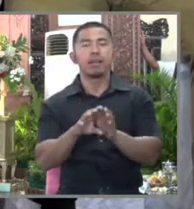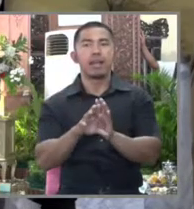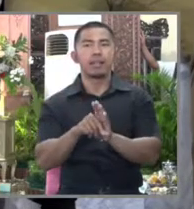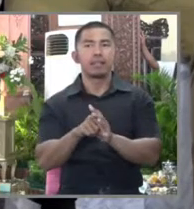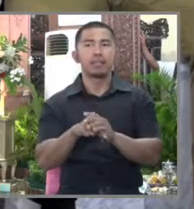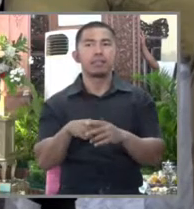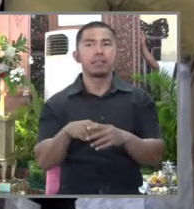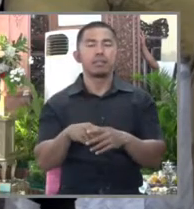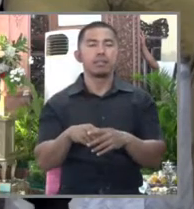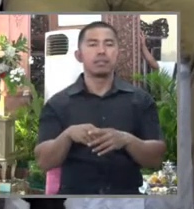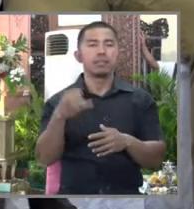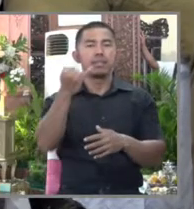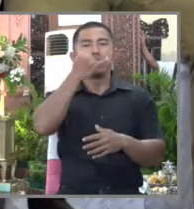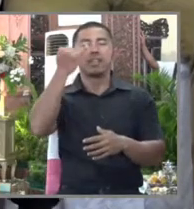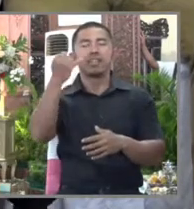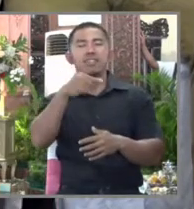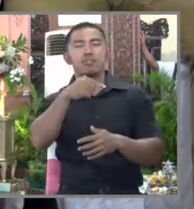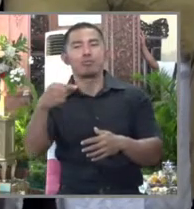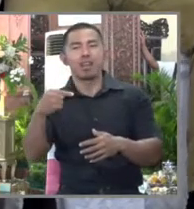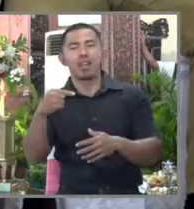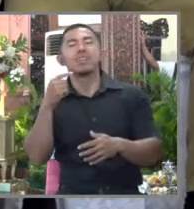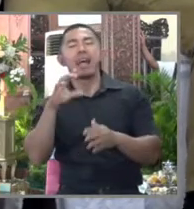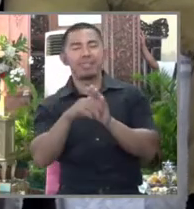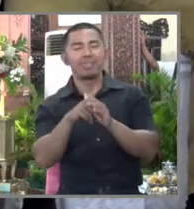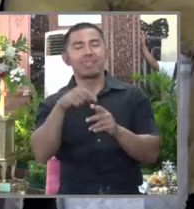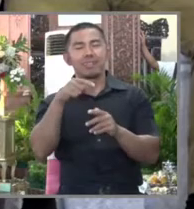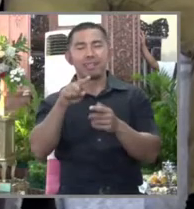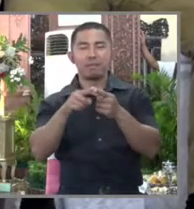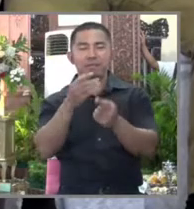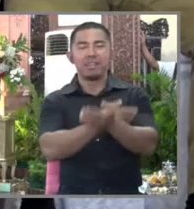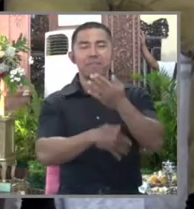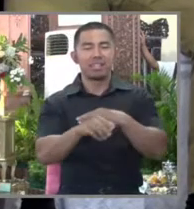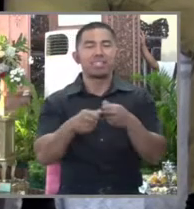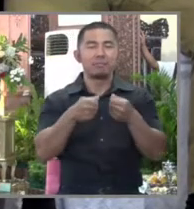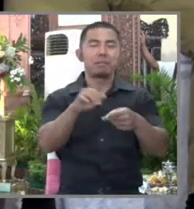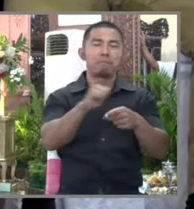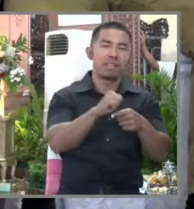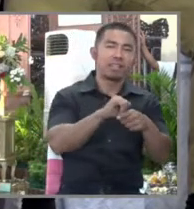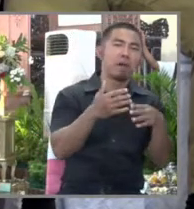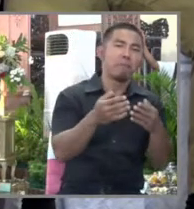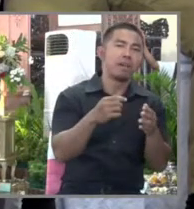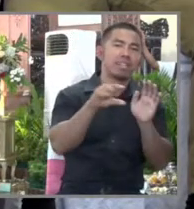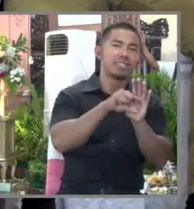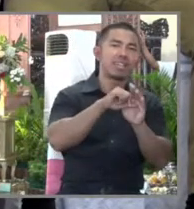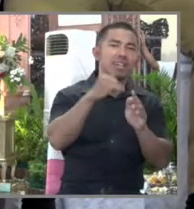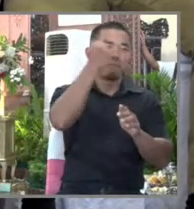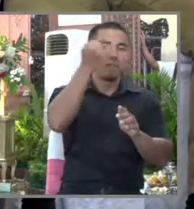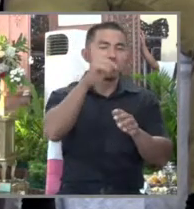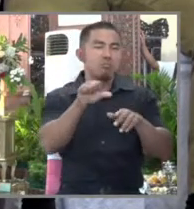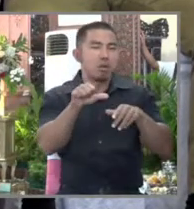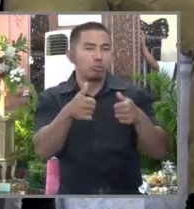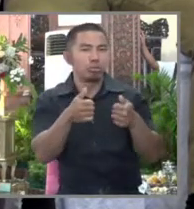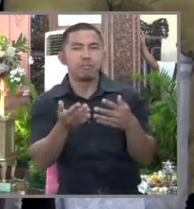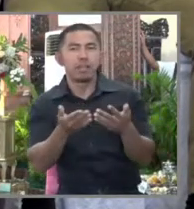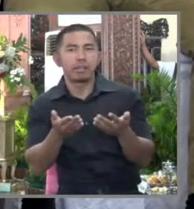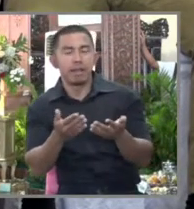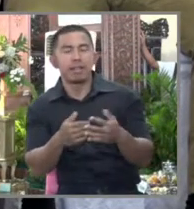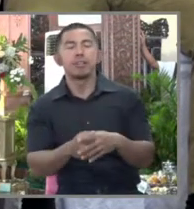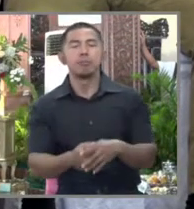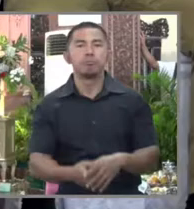ini desain apik Pak, kok jenengan dilatih. Siap. Bagaimana desainnya biar baik, teknik membatiknya yang baik, begitu kan,